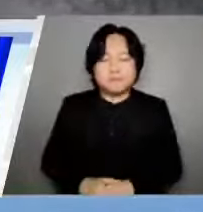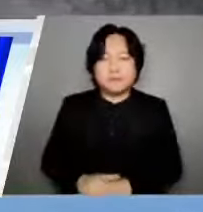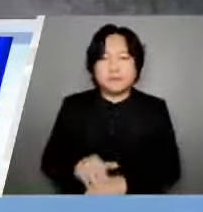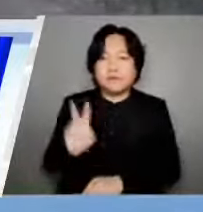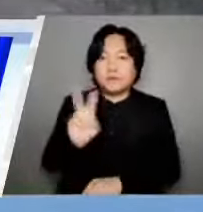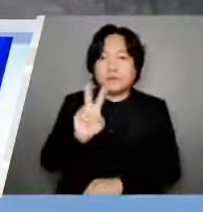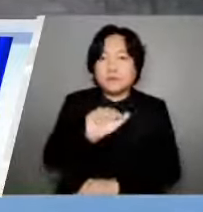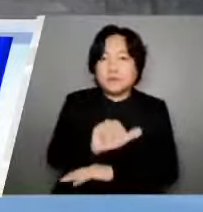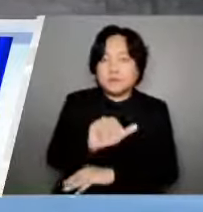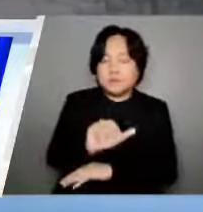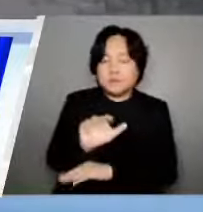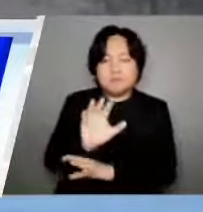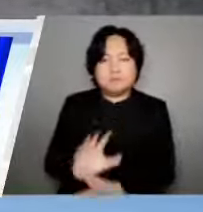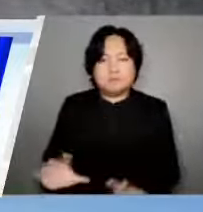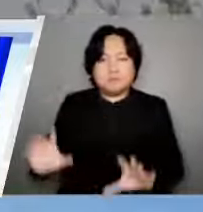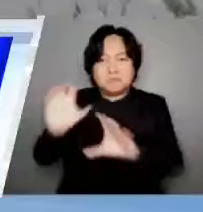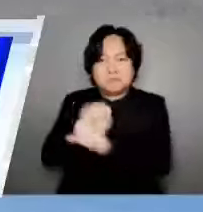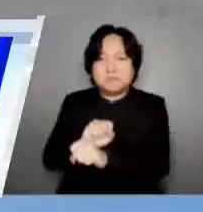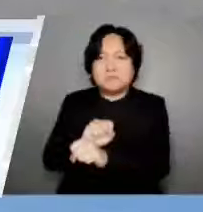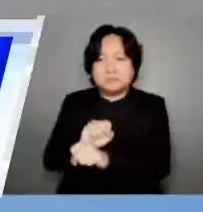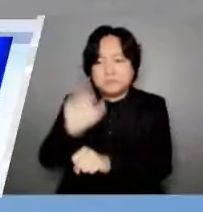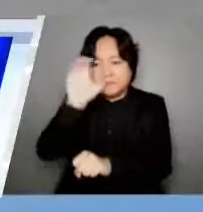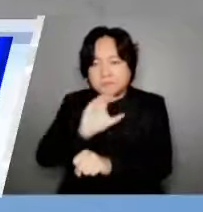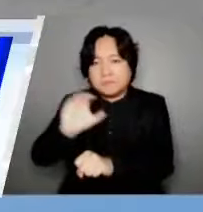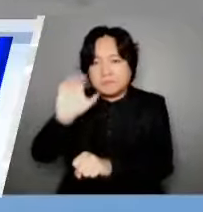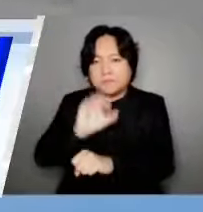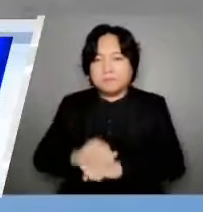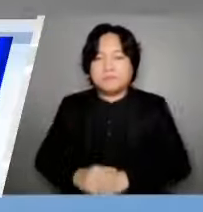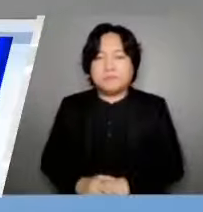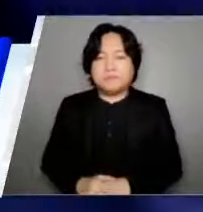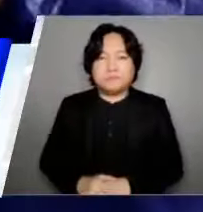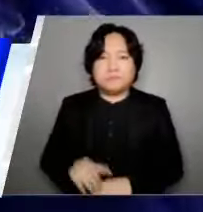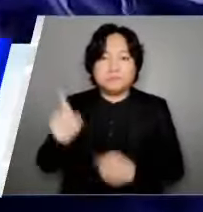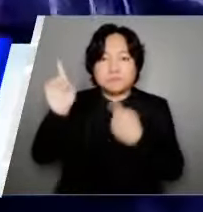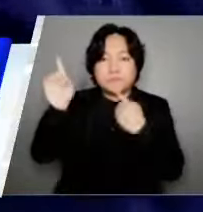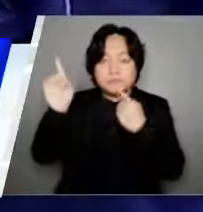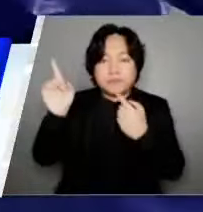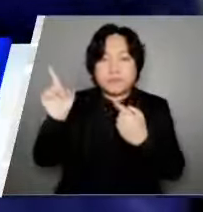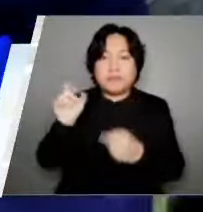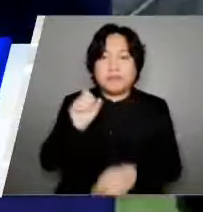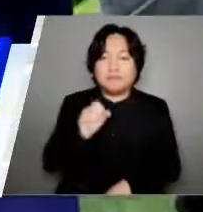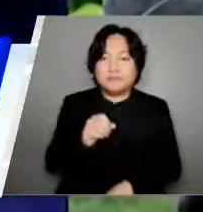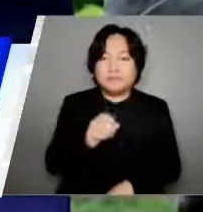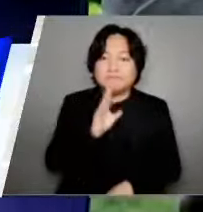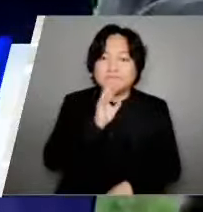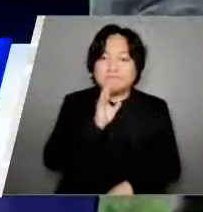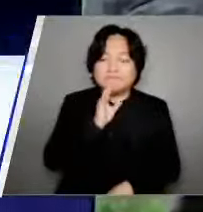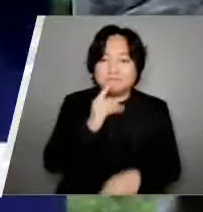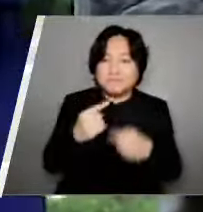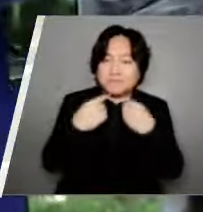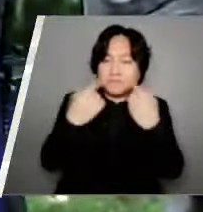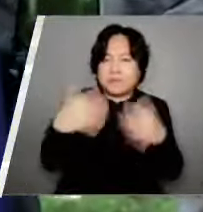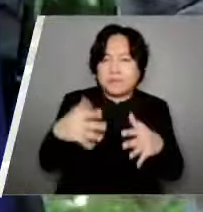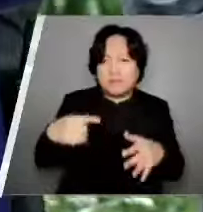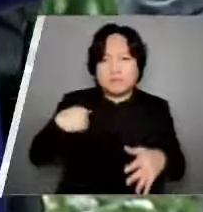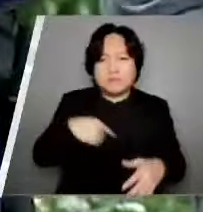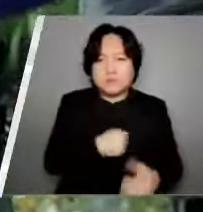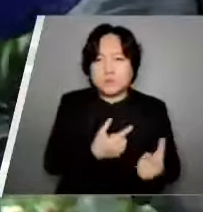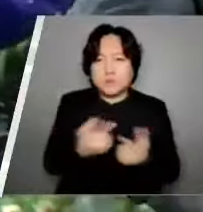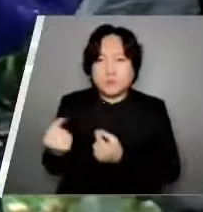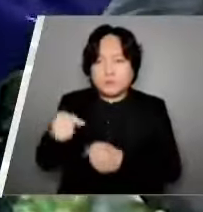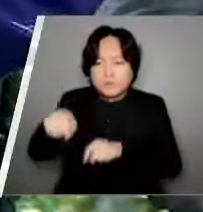search and retrieval operation. Ginawa na po namin yung lahat para makatagpuan natin yung dalawang pang natitirang